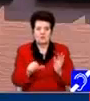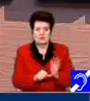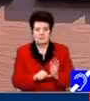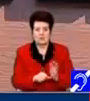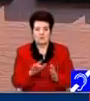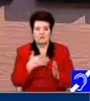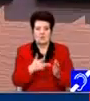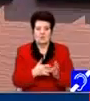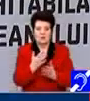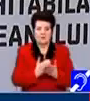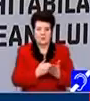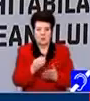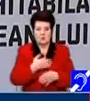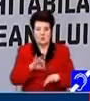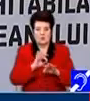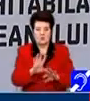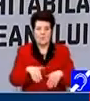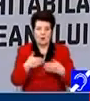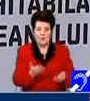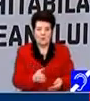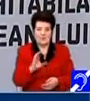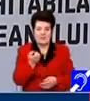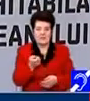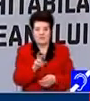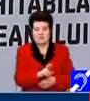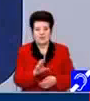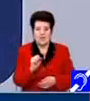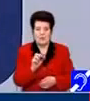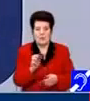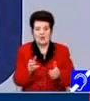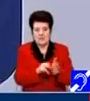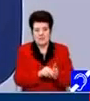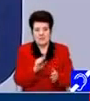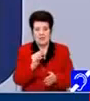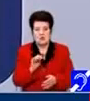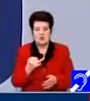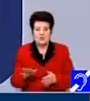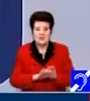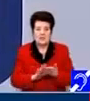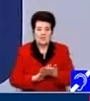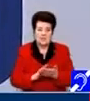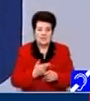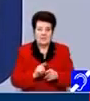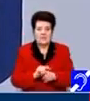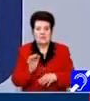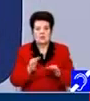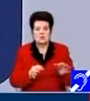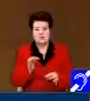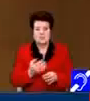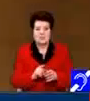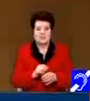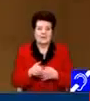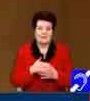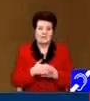2011-2016. Centrul de Resurse Juridice propune ca strategia să abordeze accesul la justiție, calitatea actului de justiție,